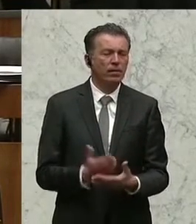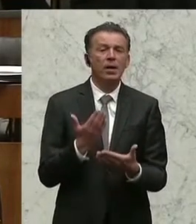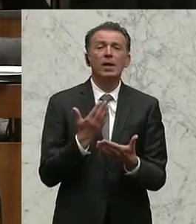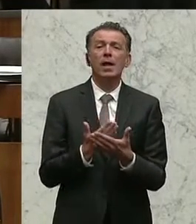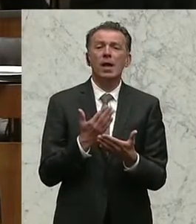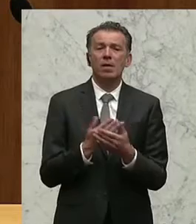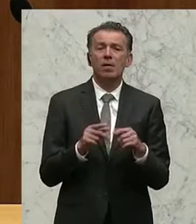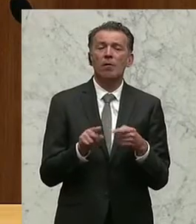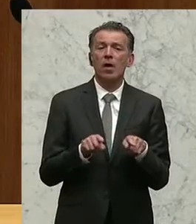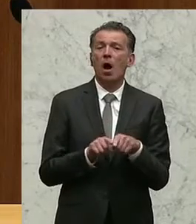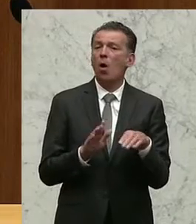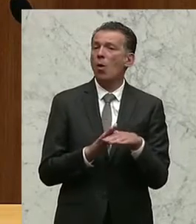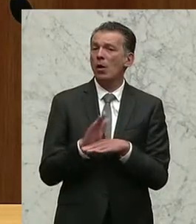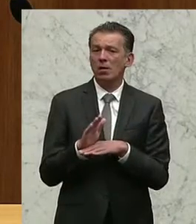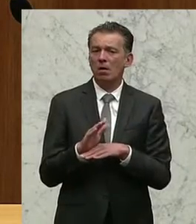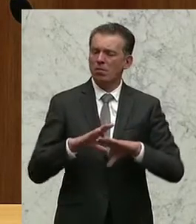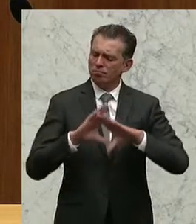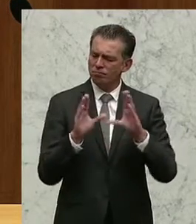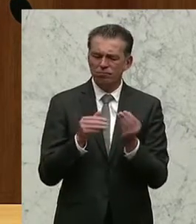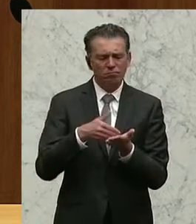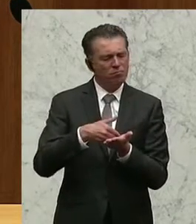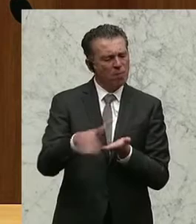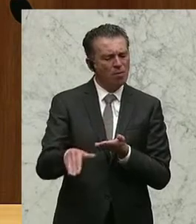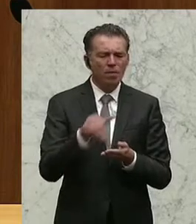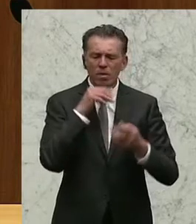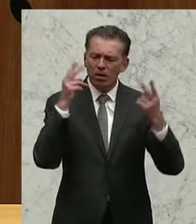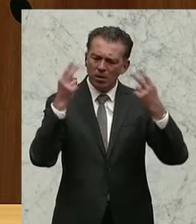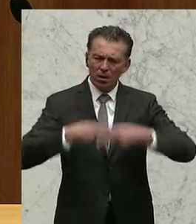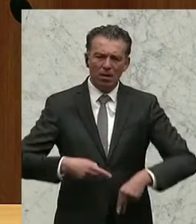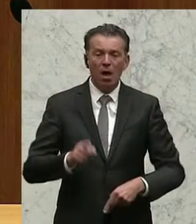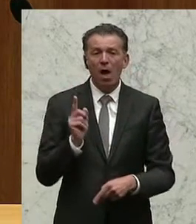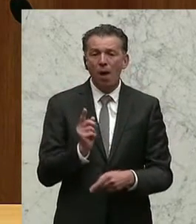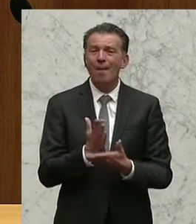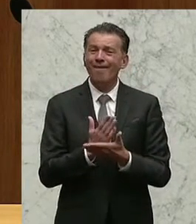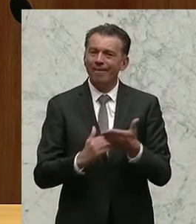Deshalb werden wir auch dem Gesetz als Ganzem nicht zustimmen. Wir werden aber